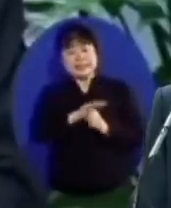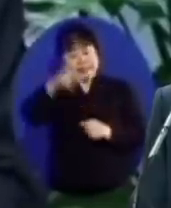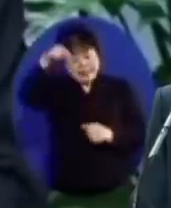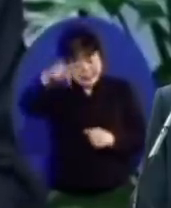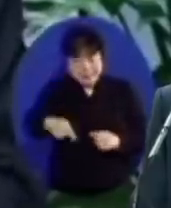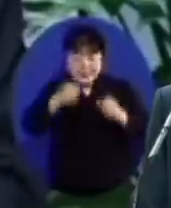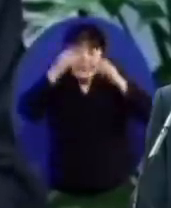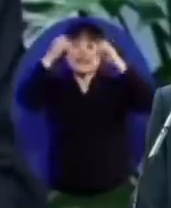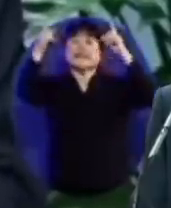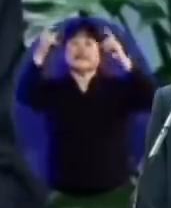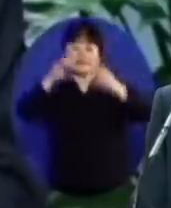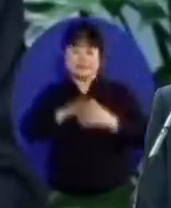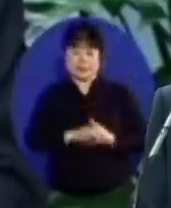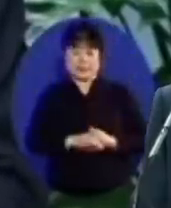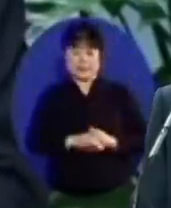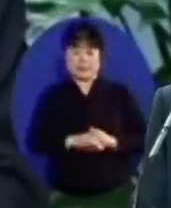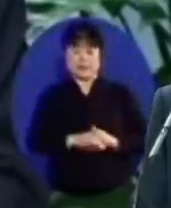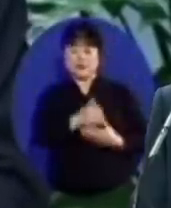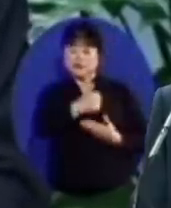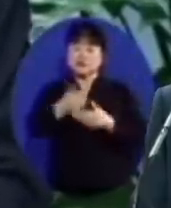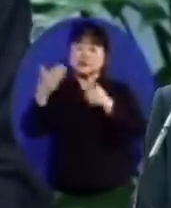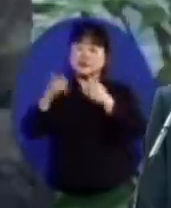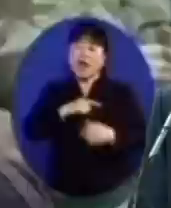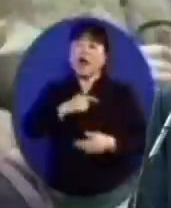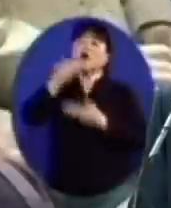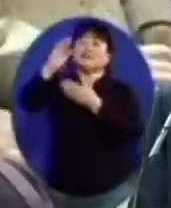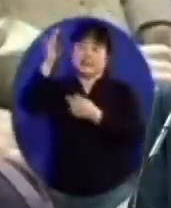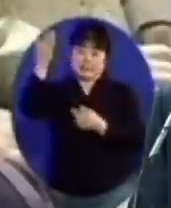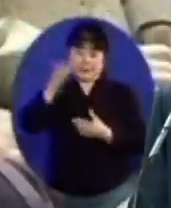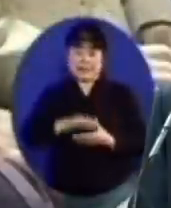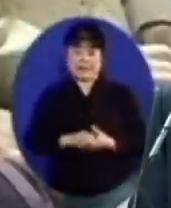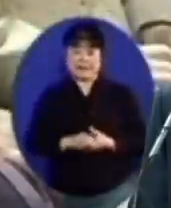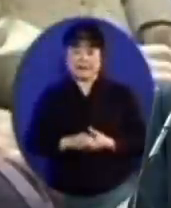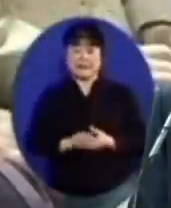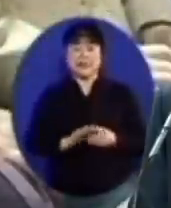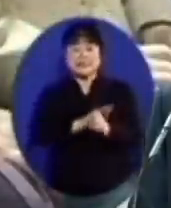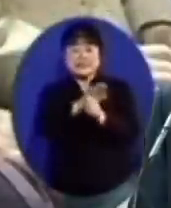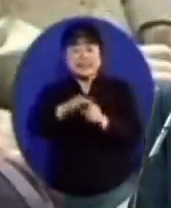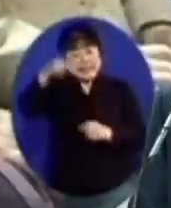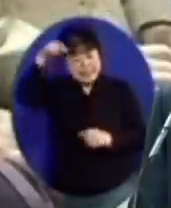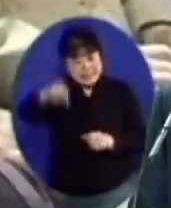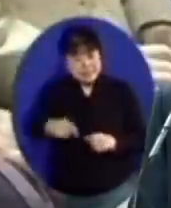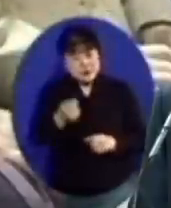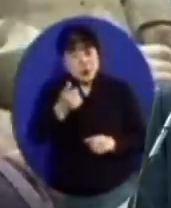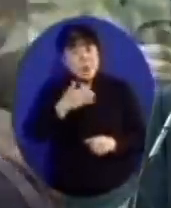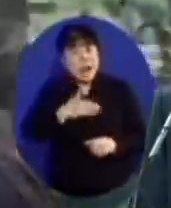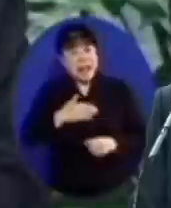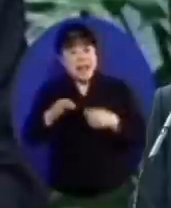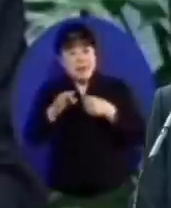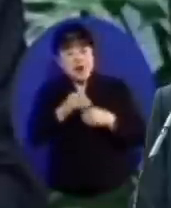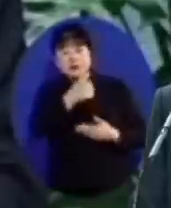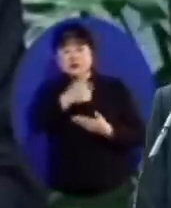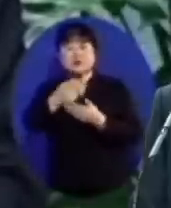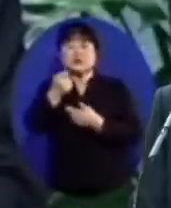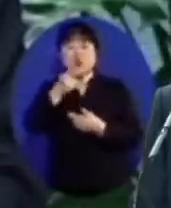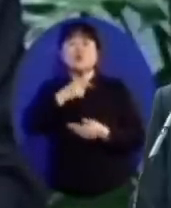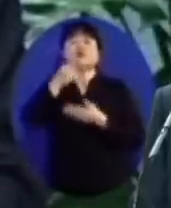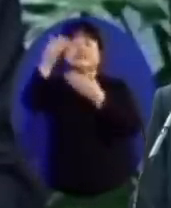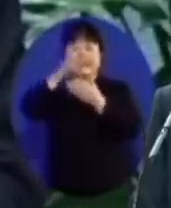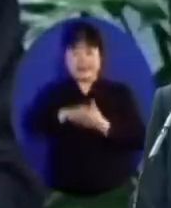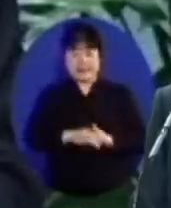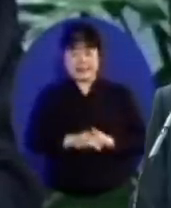깊이를 깨달으면 깨달을수록 우리는 주님께 더 헌신하게 되는 것입니다. 그 사랑의 깊이를 조금만 알면은 주님께 조금만